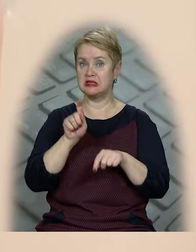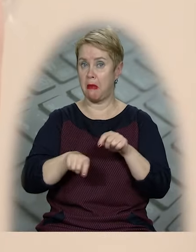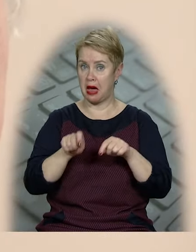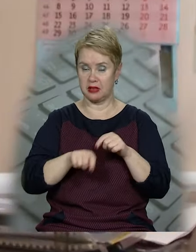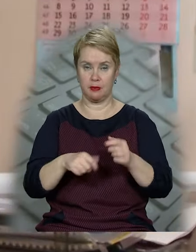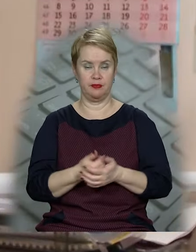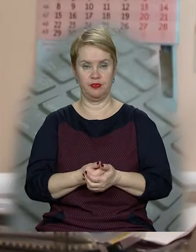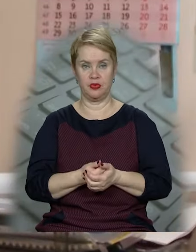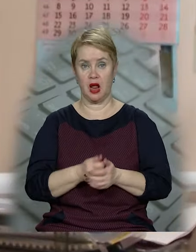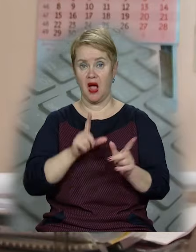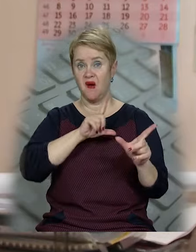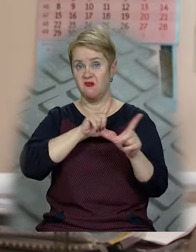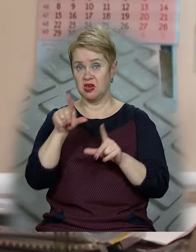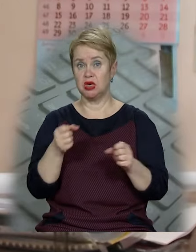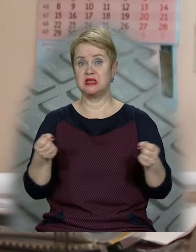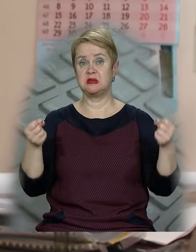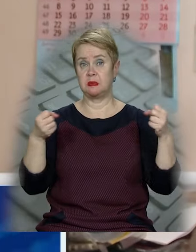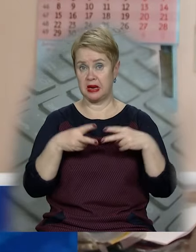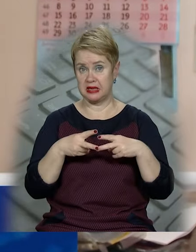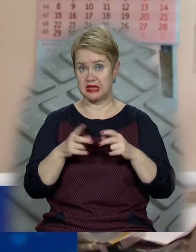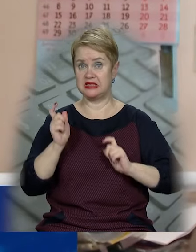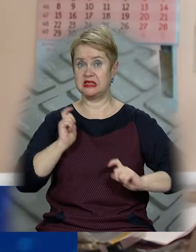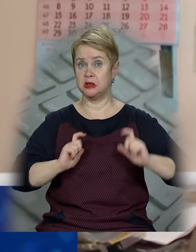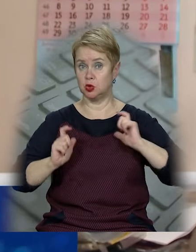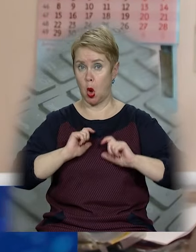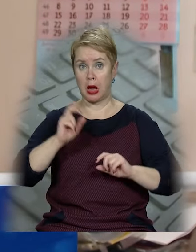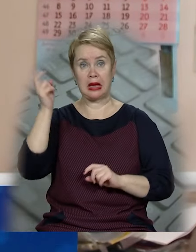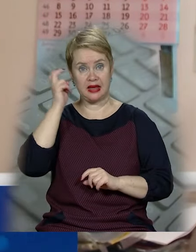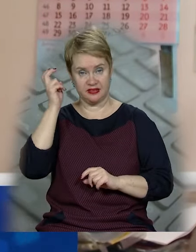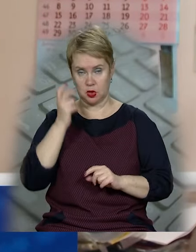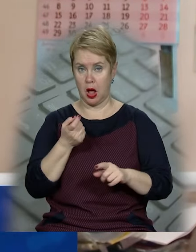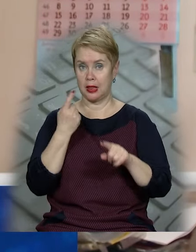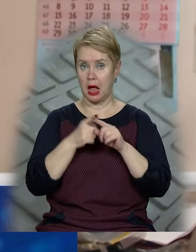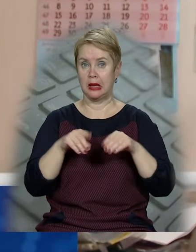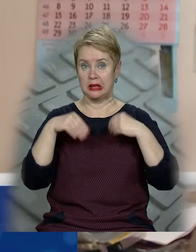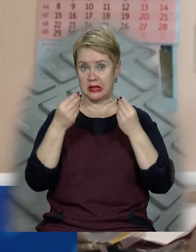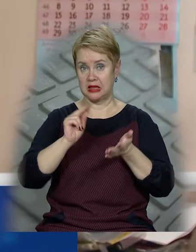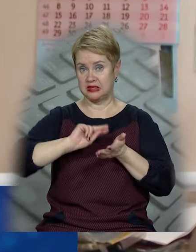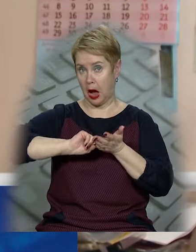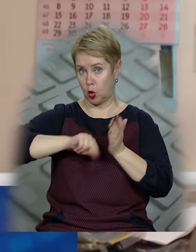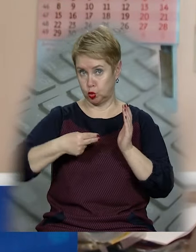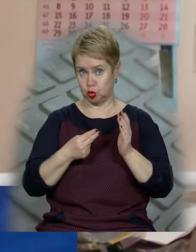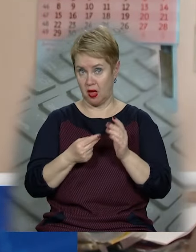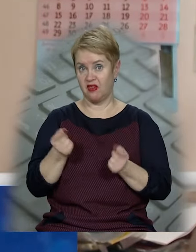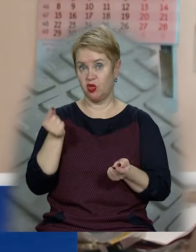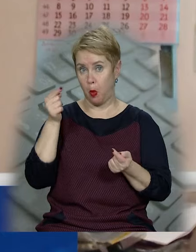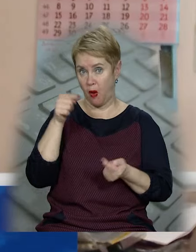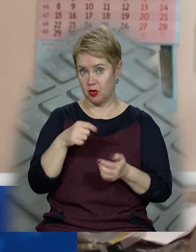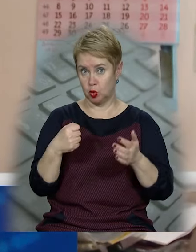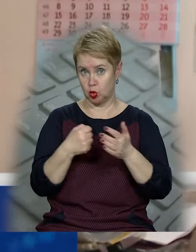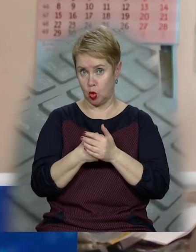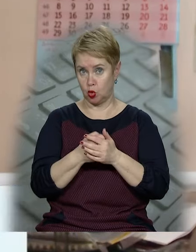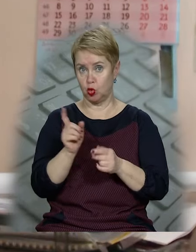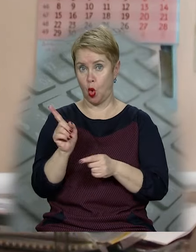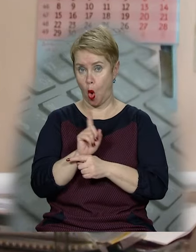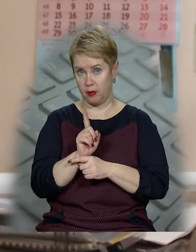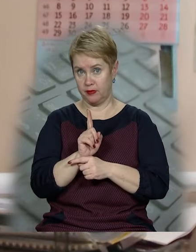експертами. Виїжджали спеціалісти з інституту київського, які дали заключення відповідно до